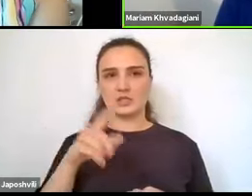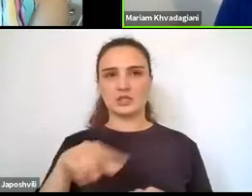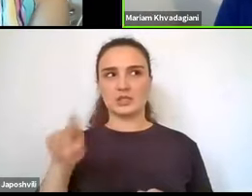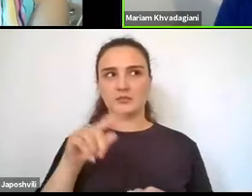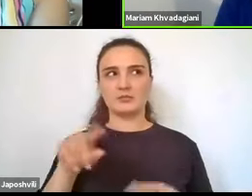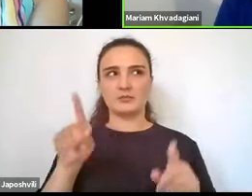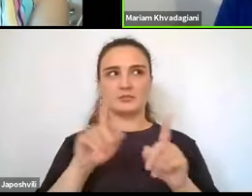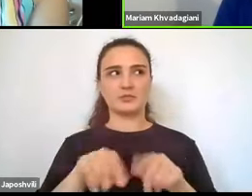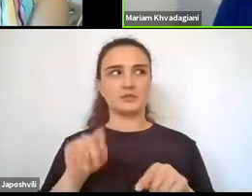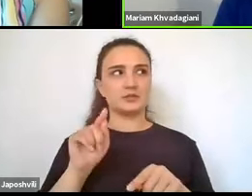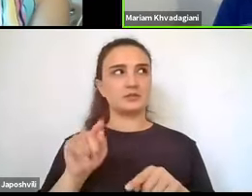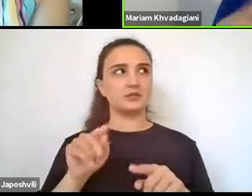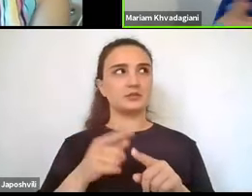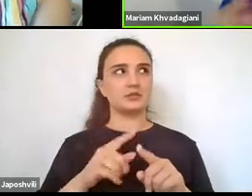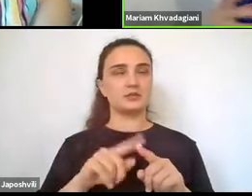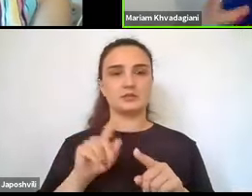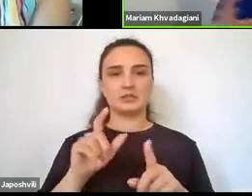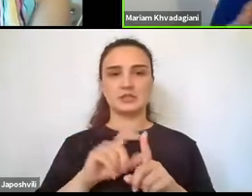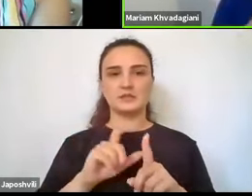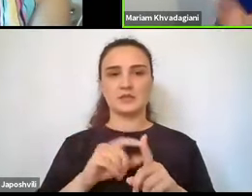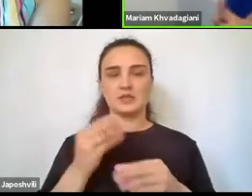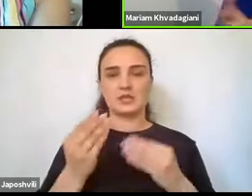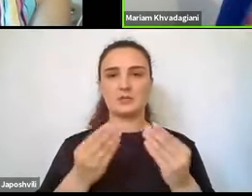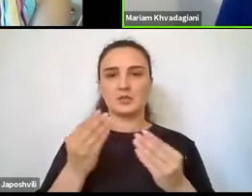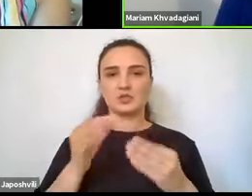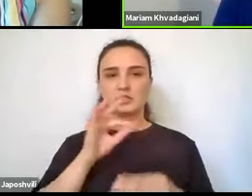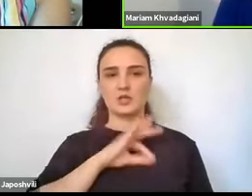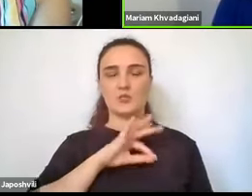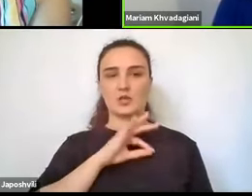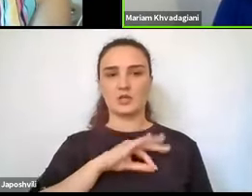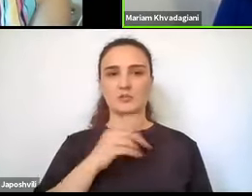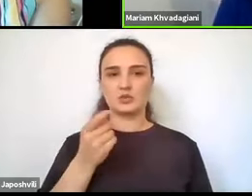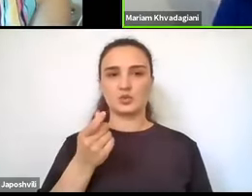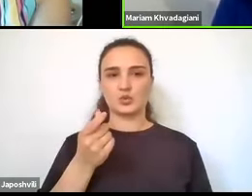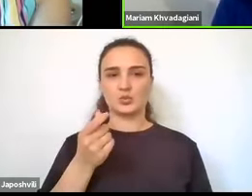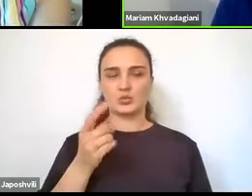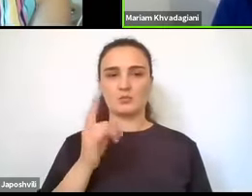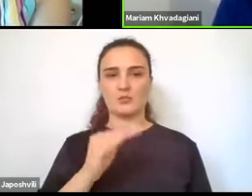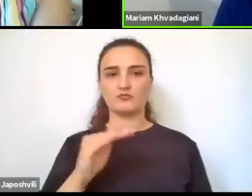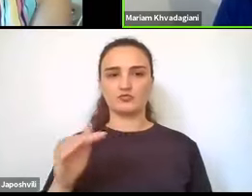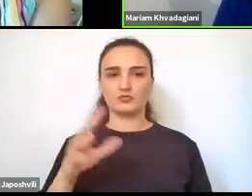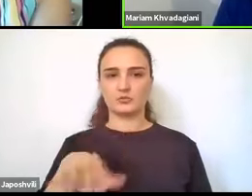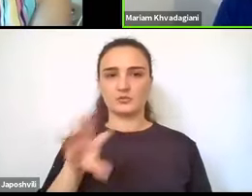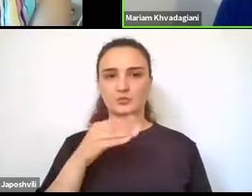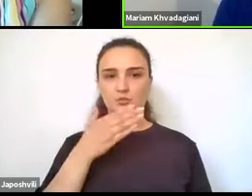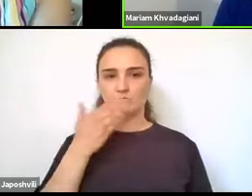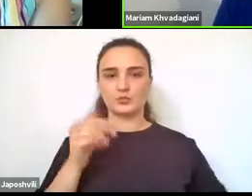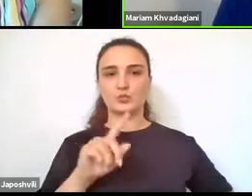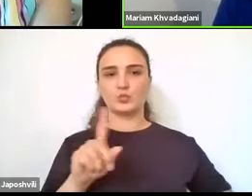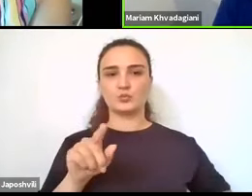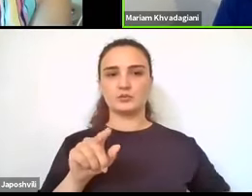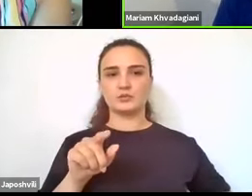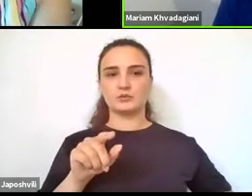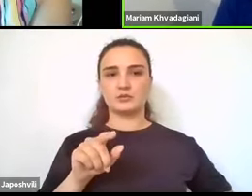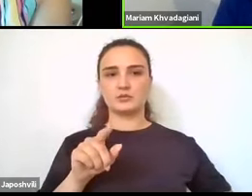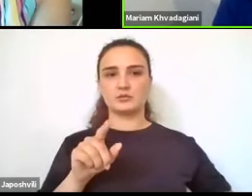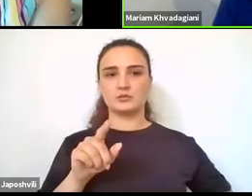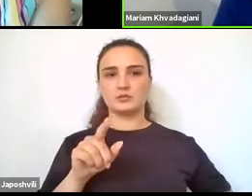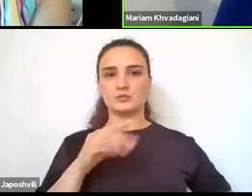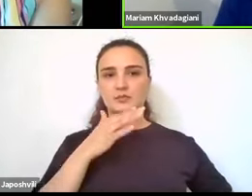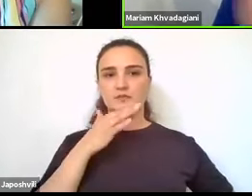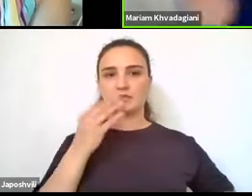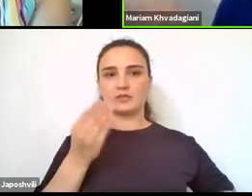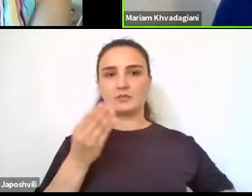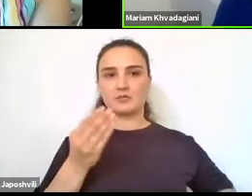ვთქვათ რომლებთანაც სიტყვა თამაშის გამოყენება ცოტა ისეთია რომ პატარები აღარ არიან თუმცა არსებობს ასევე უამრავი